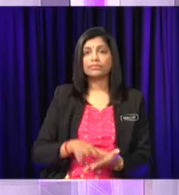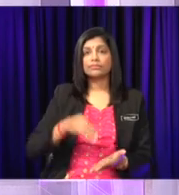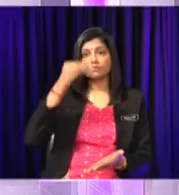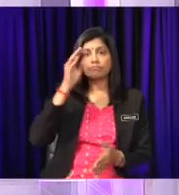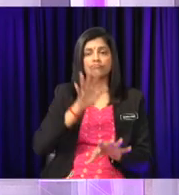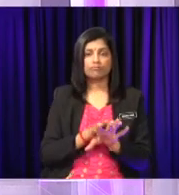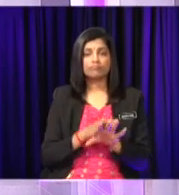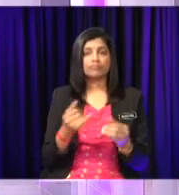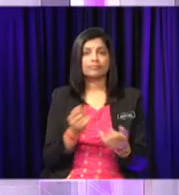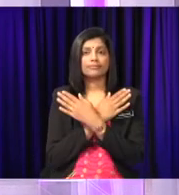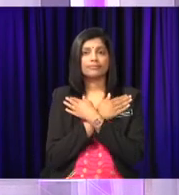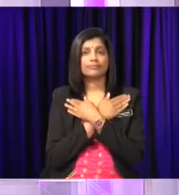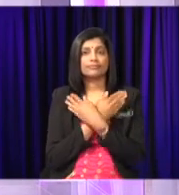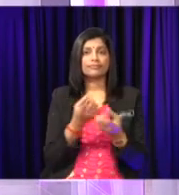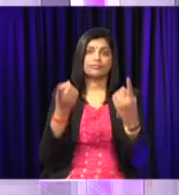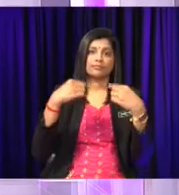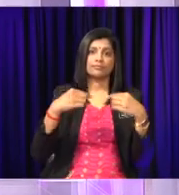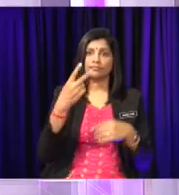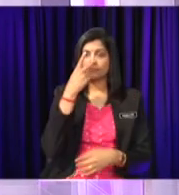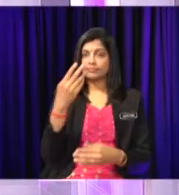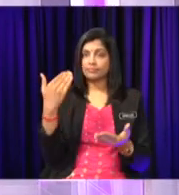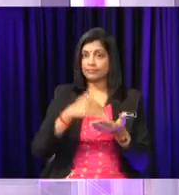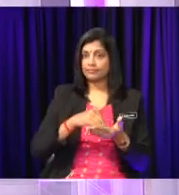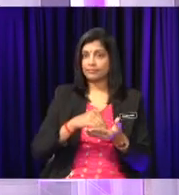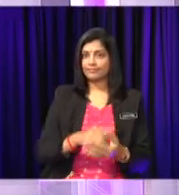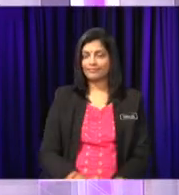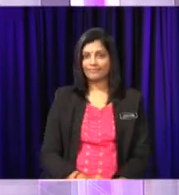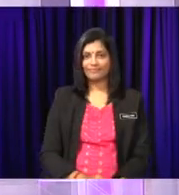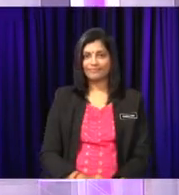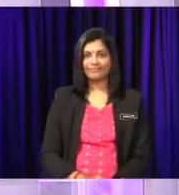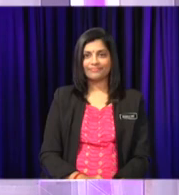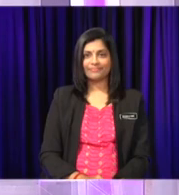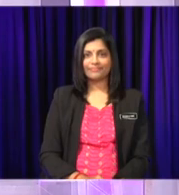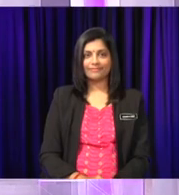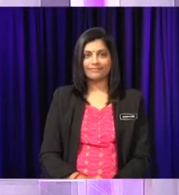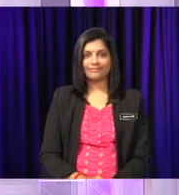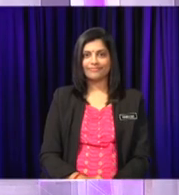kita kembali selepas ini dalam sukses SPM 2020